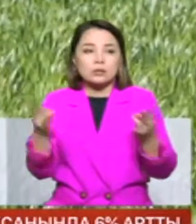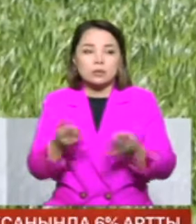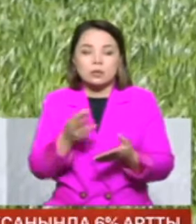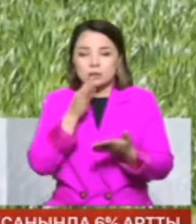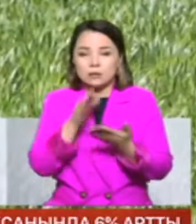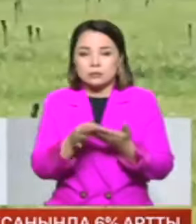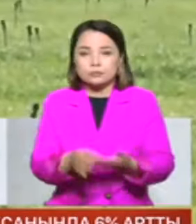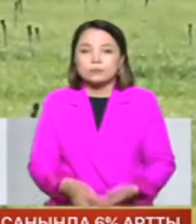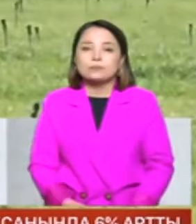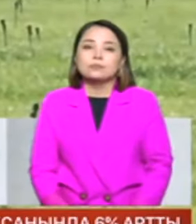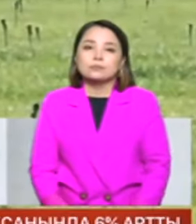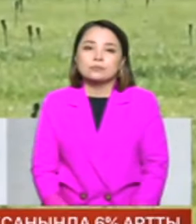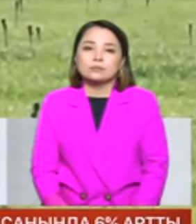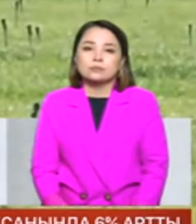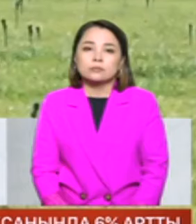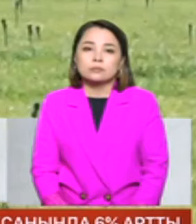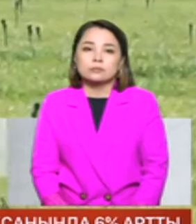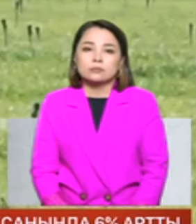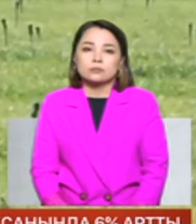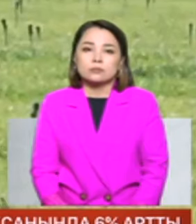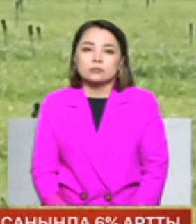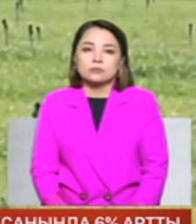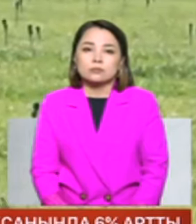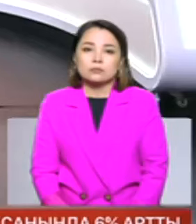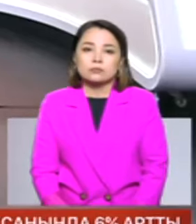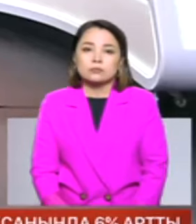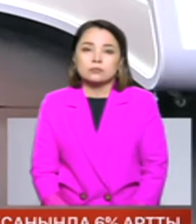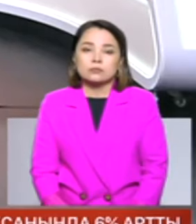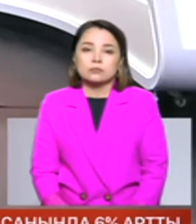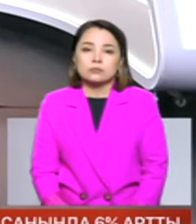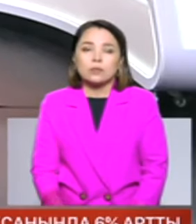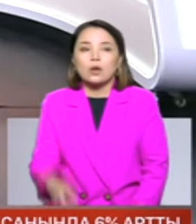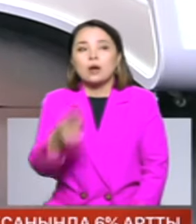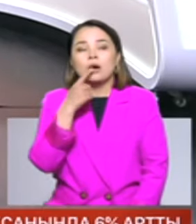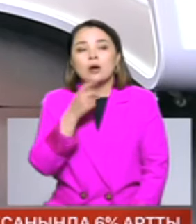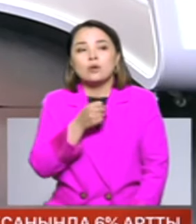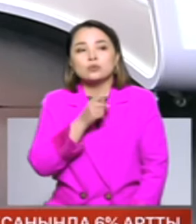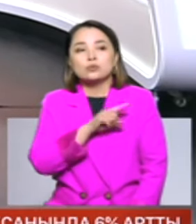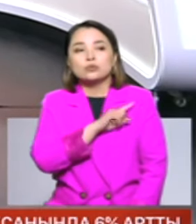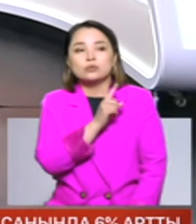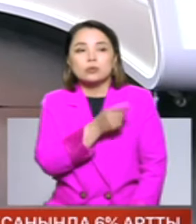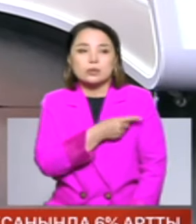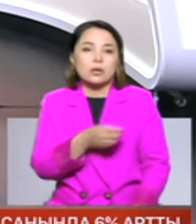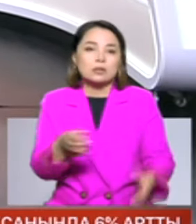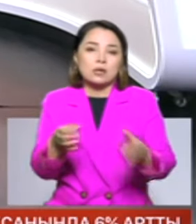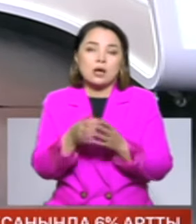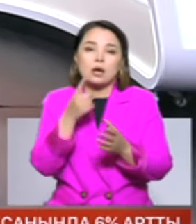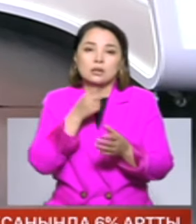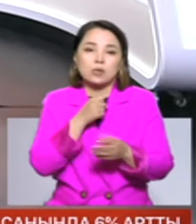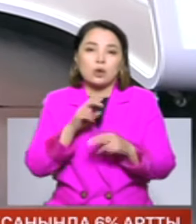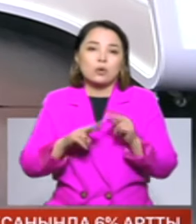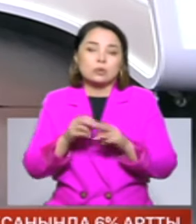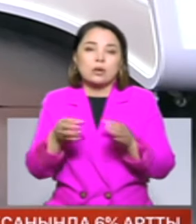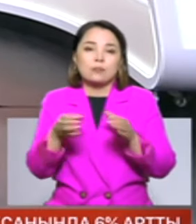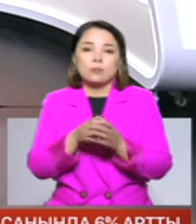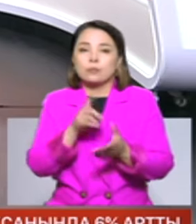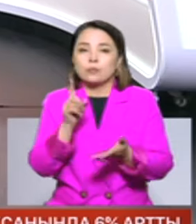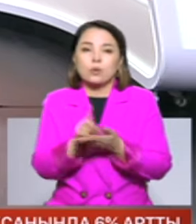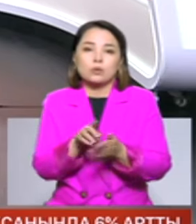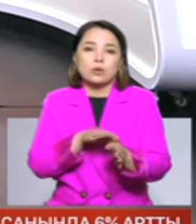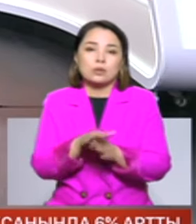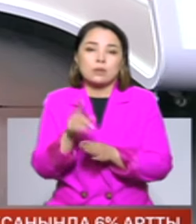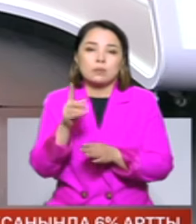Қанатұлы, Самат Оразалинов, Қазақстан ұлттық арнасы, Жетісу облысы. Жалғастырайық, қарулы күштерде әскери құрылымдарда борышын